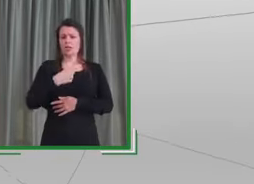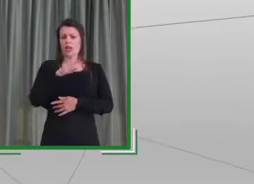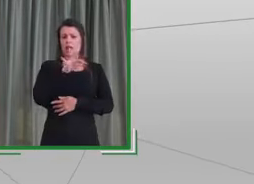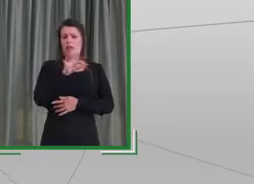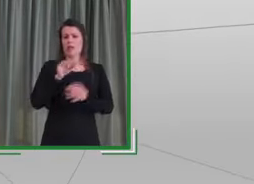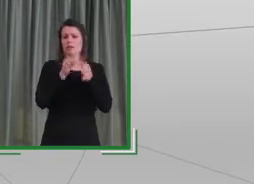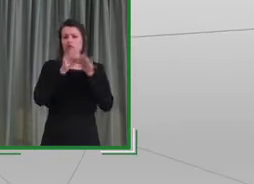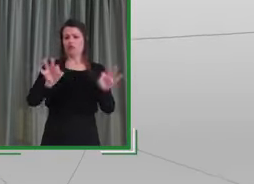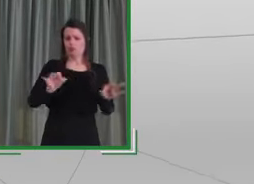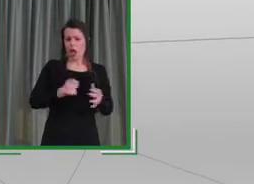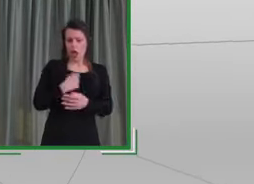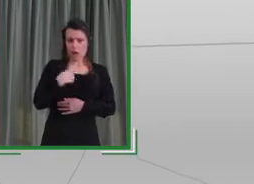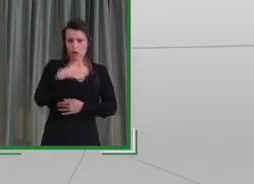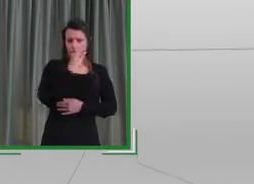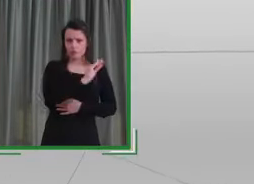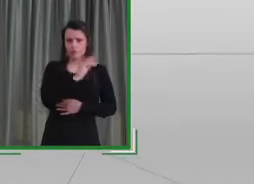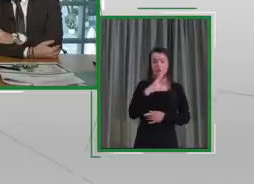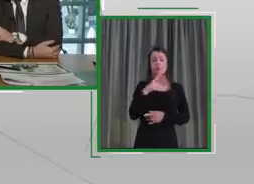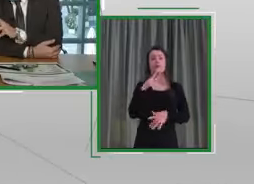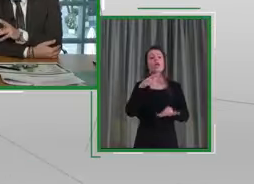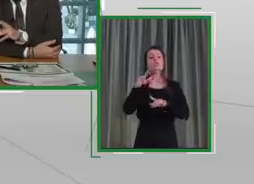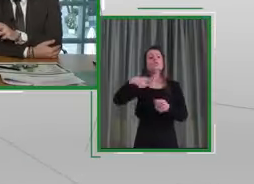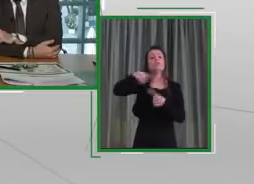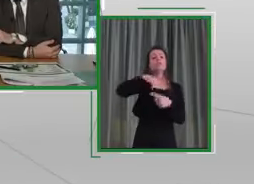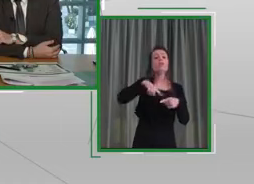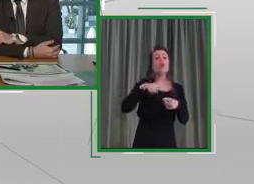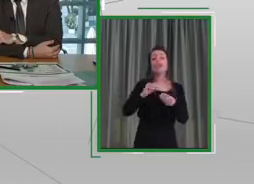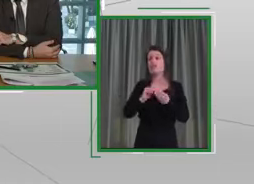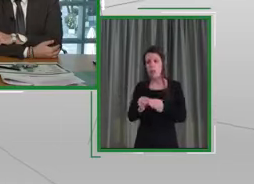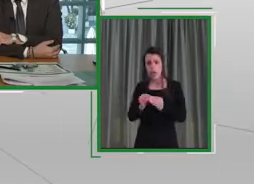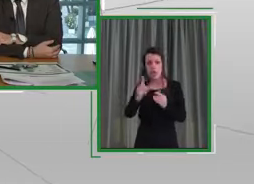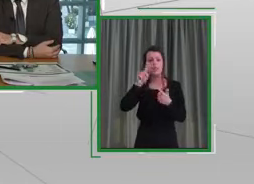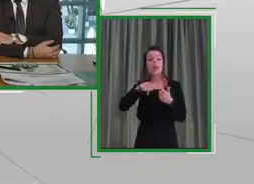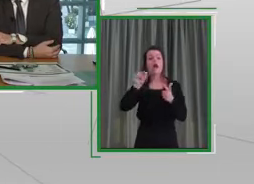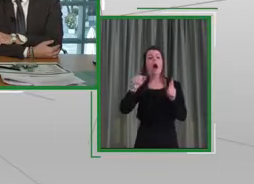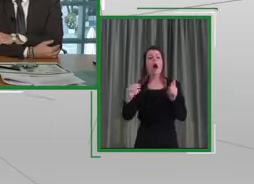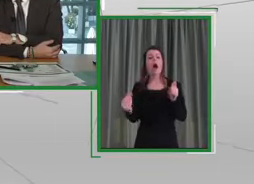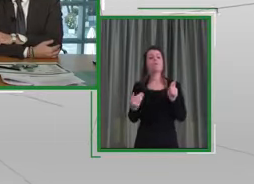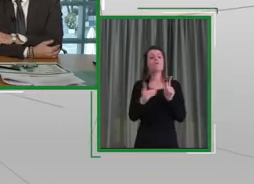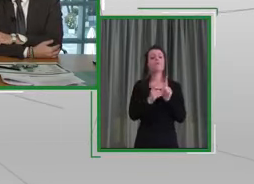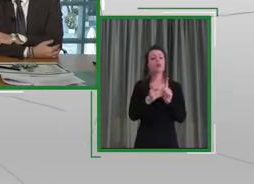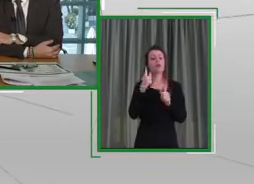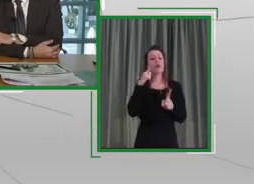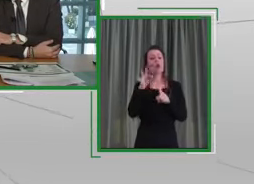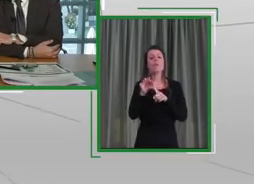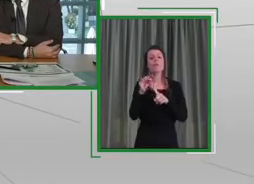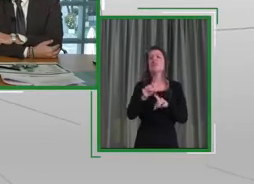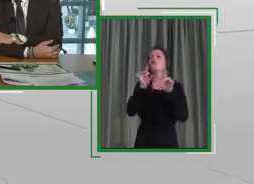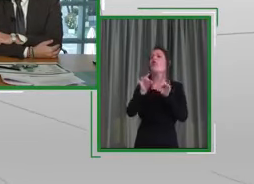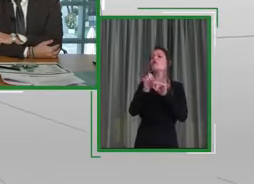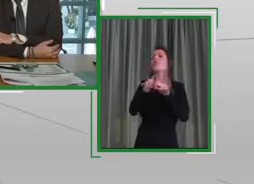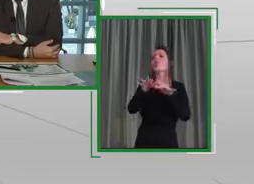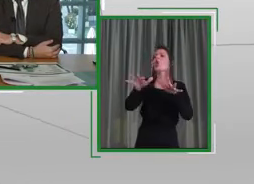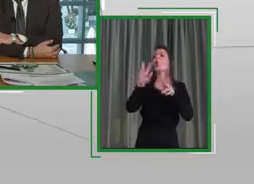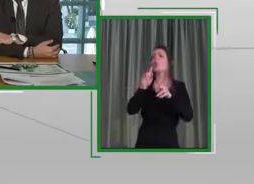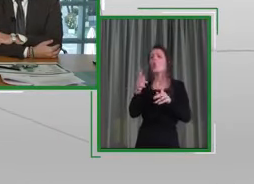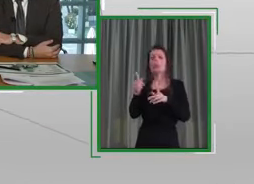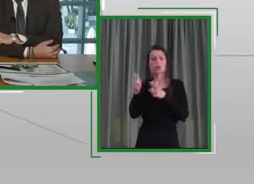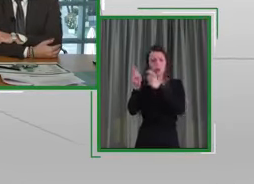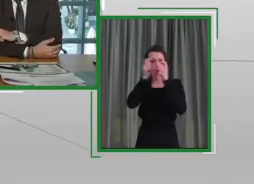app per appunto cercare di monitorare quella che la diffusione del virus allora come sapete